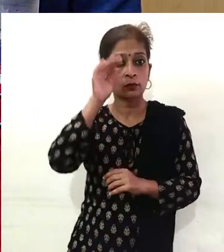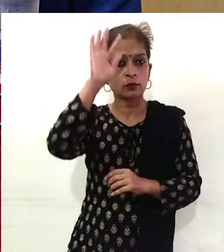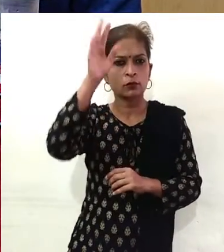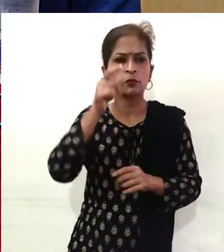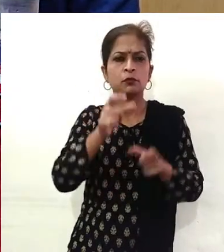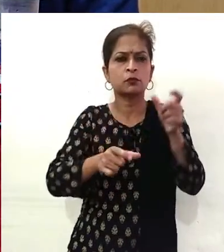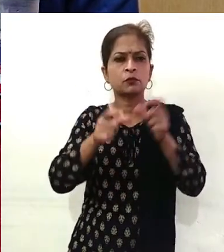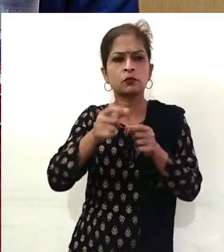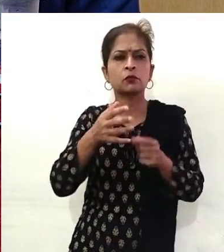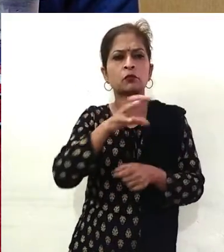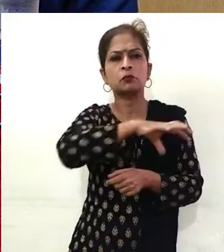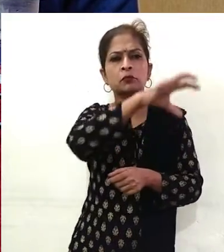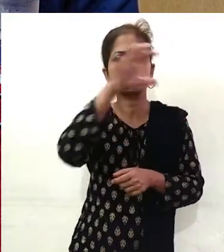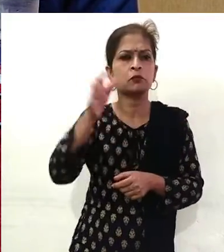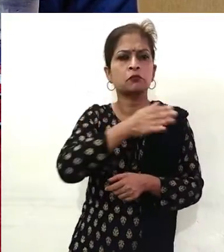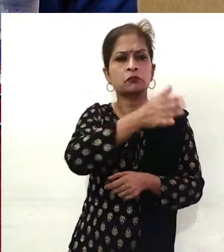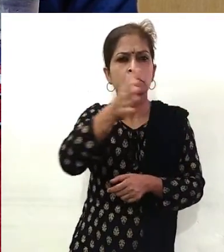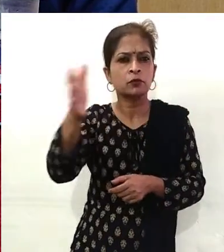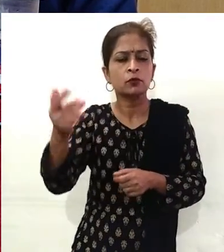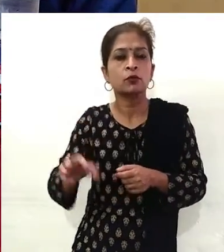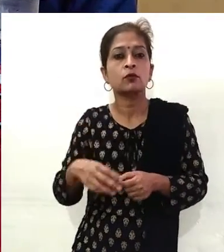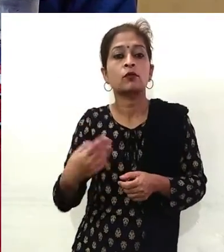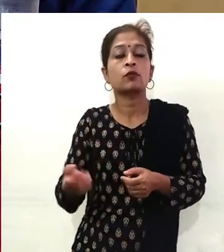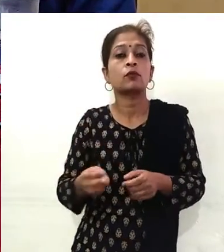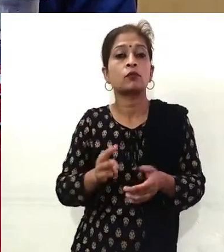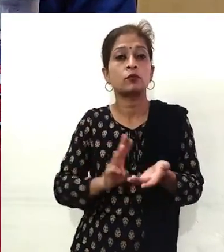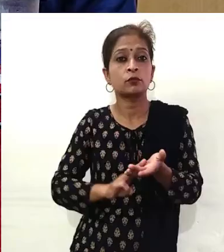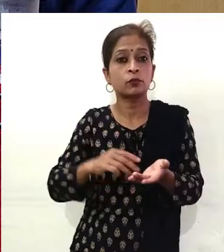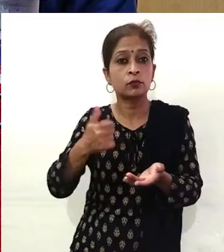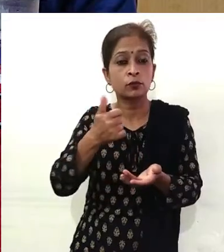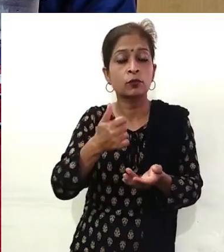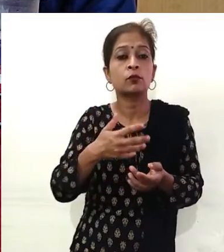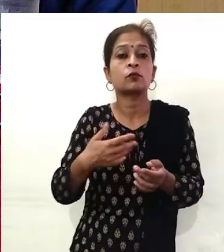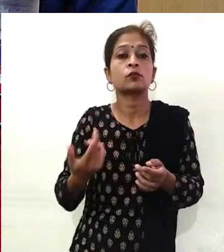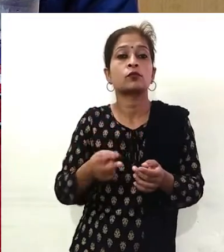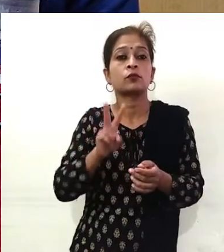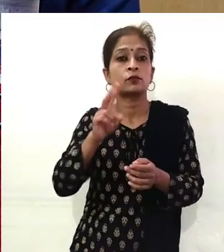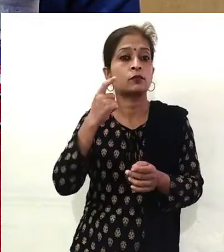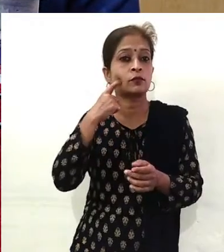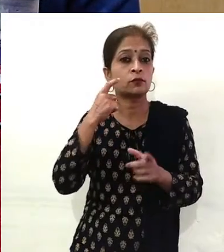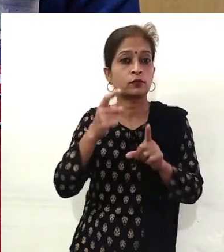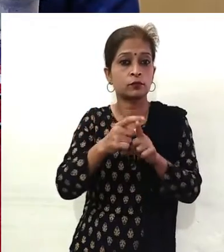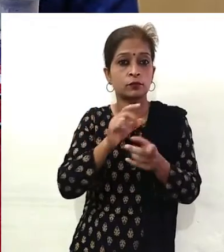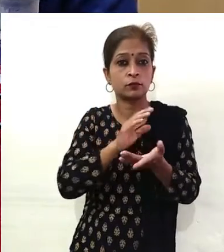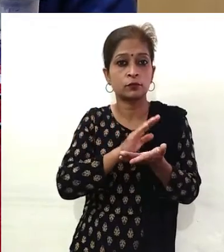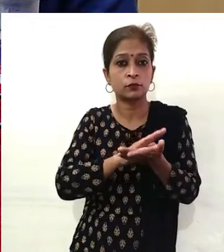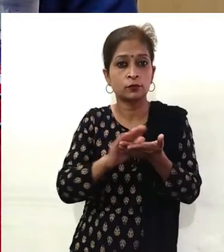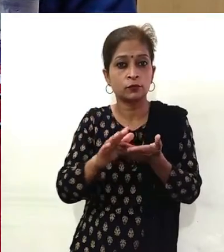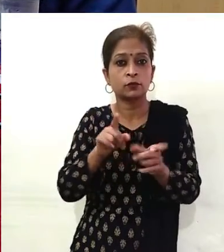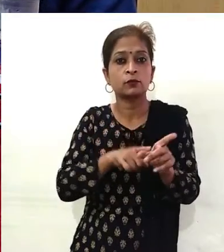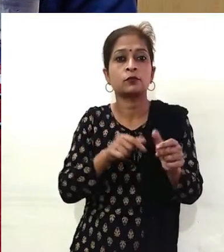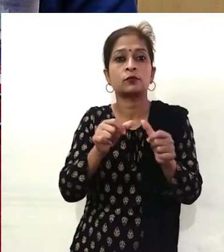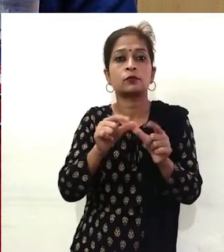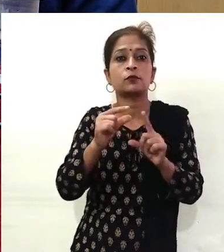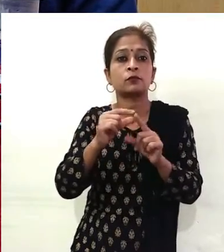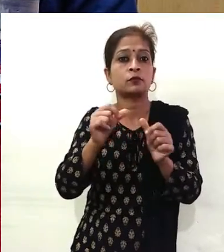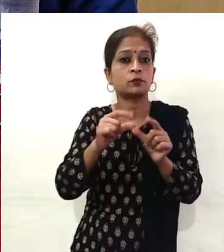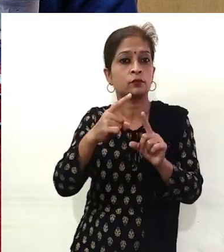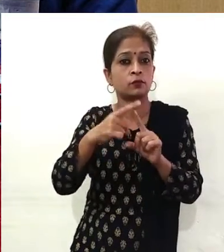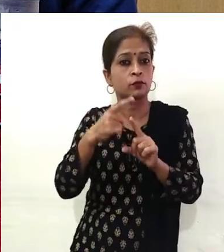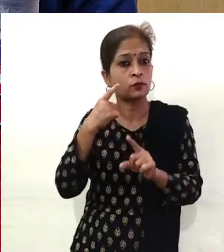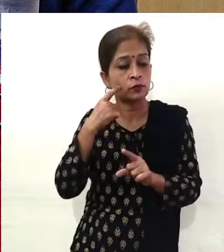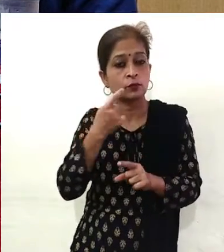लोग भेजे और अपने मंत्री विद्यापति को विशेष दायित्व दिया कि तुम जाकर कहीं से भी पता लगा के